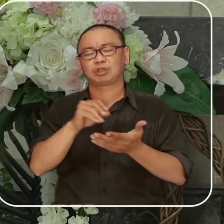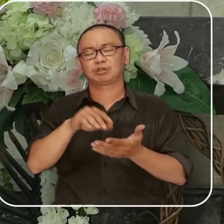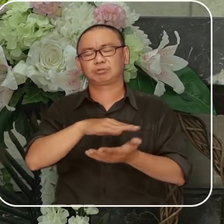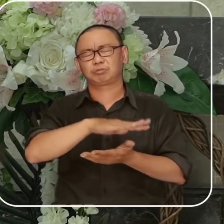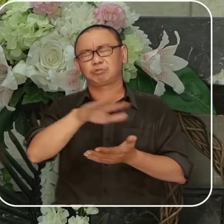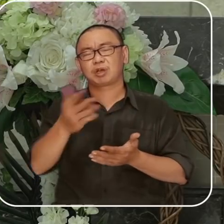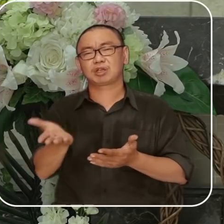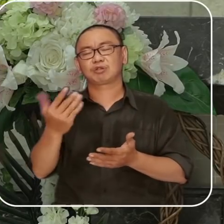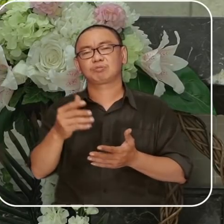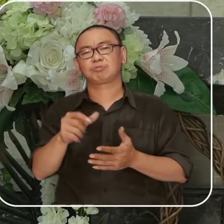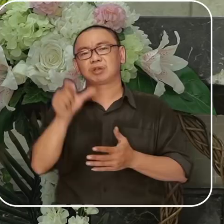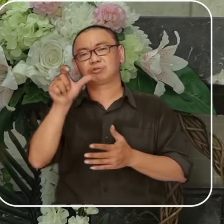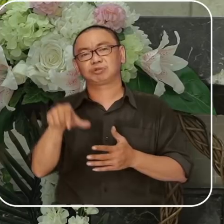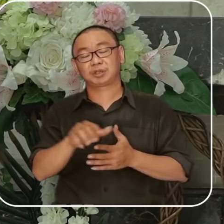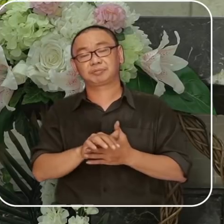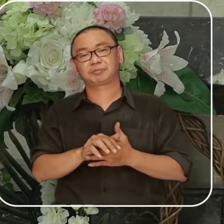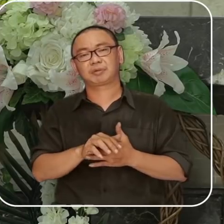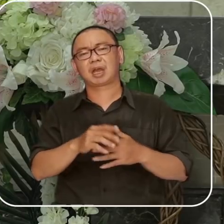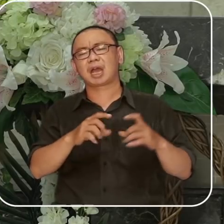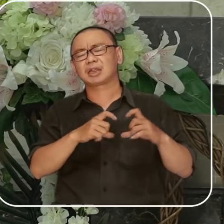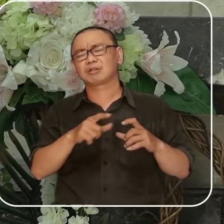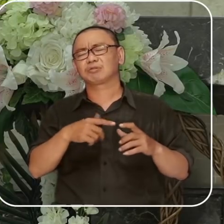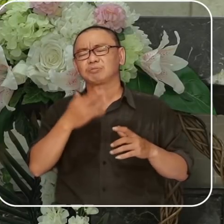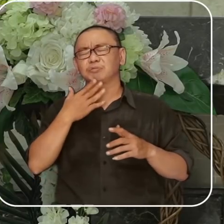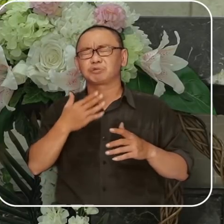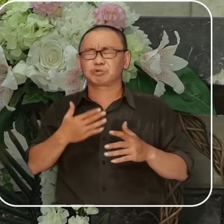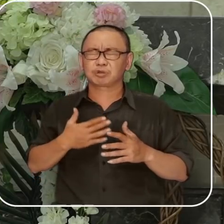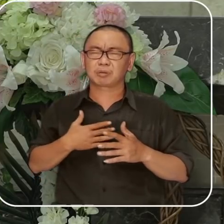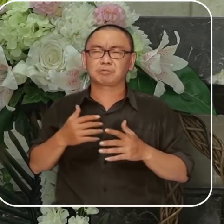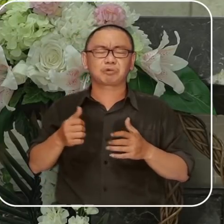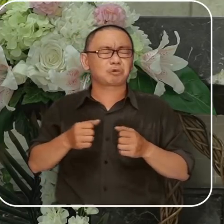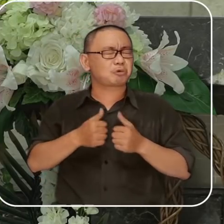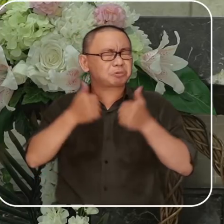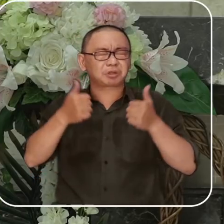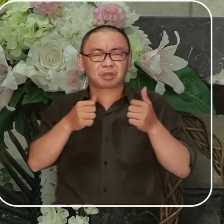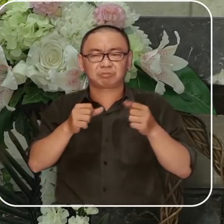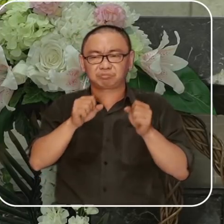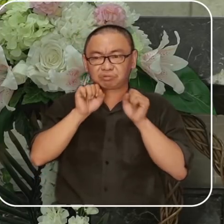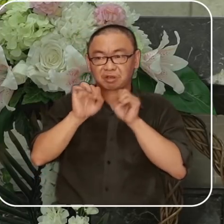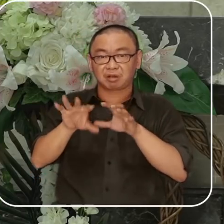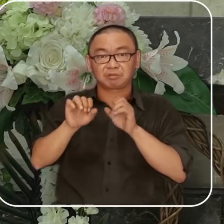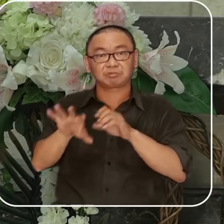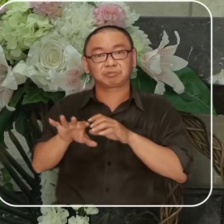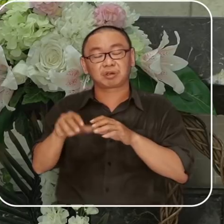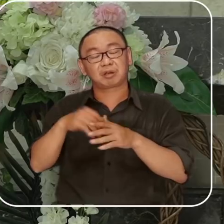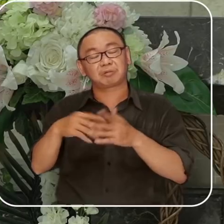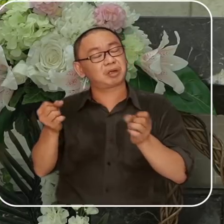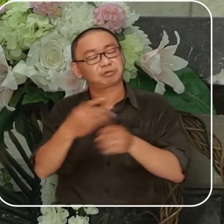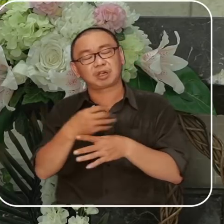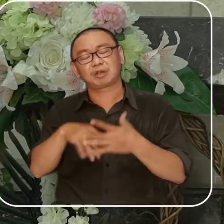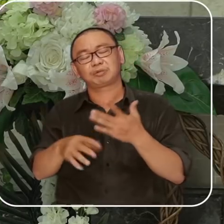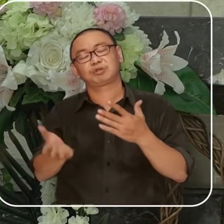manusia. Hati itulah yang mempunyai pengaruh yang luar biasa dalam hidup manusia.